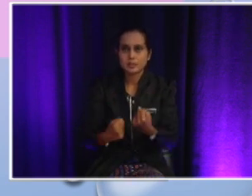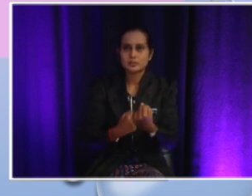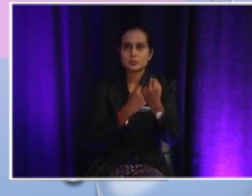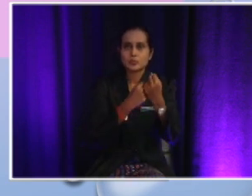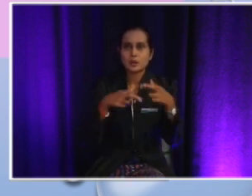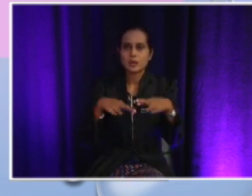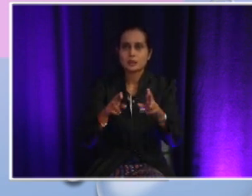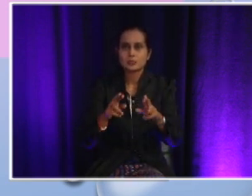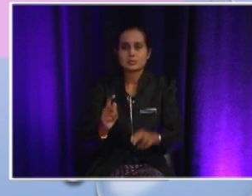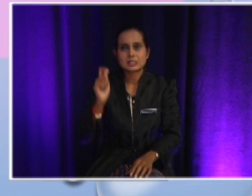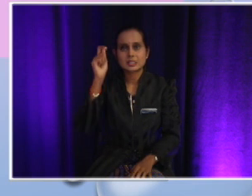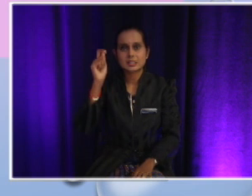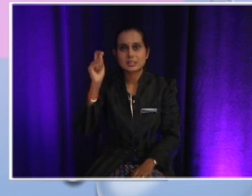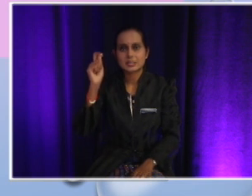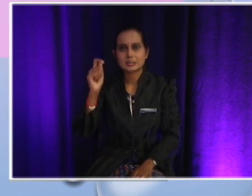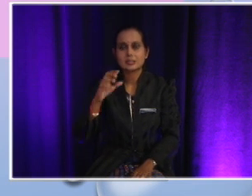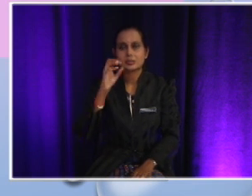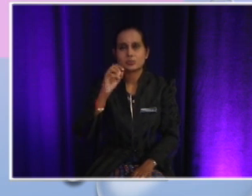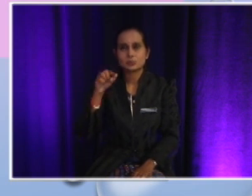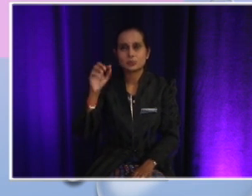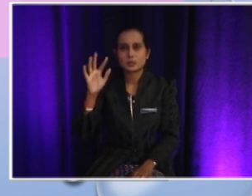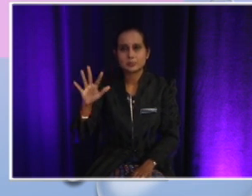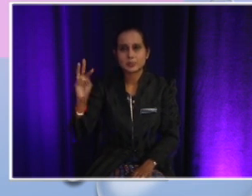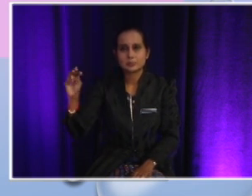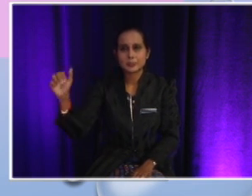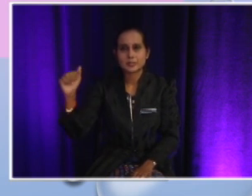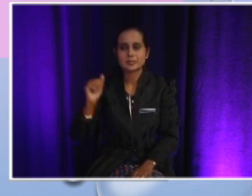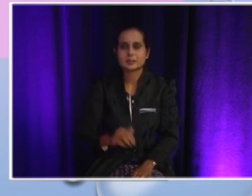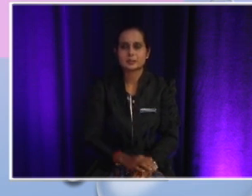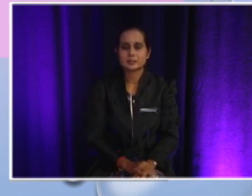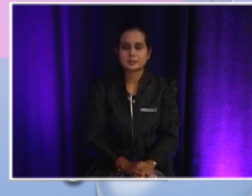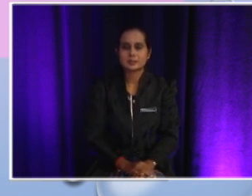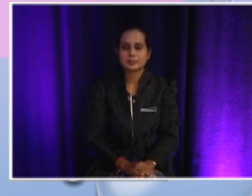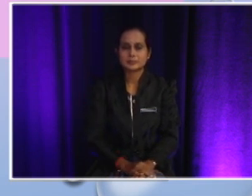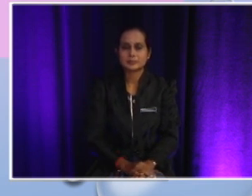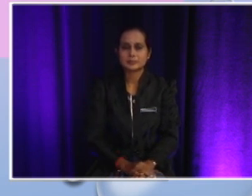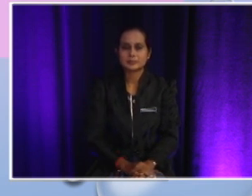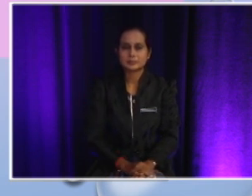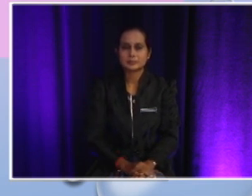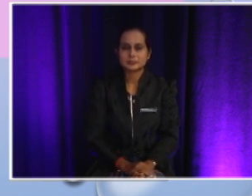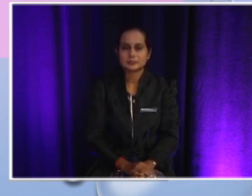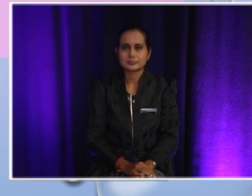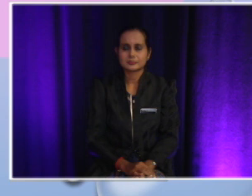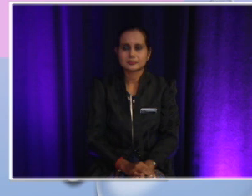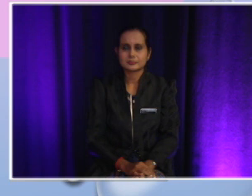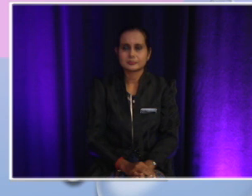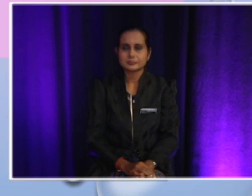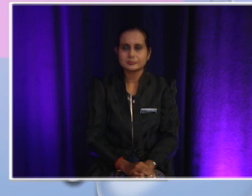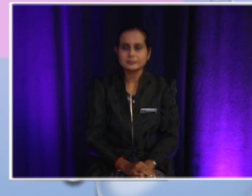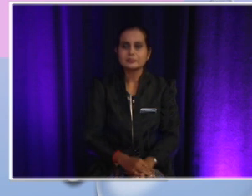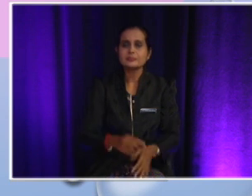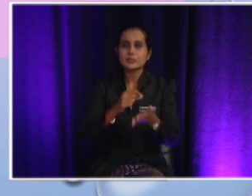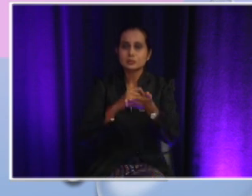lebih tinggi daripada 0.5 mA. So kalau boleh letakkan cadangannya berapa. Okey, katalah cadangan